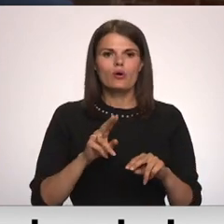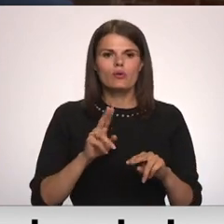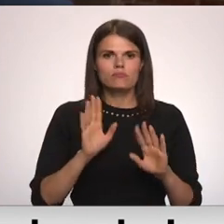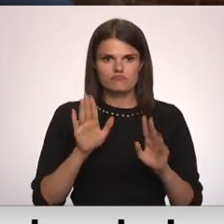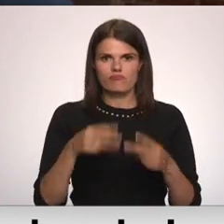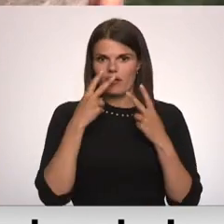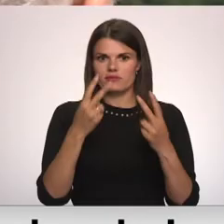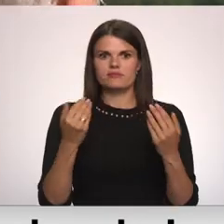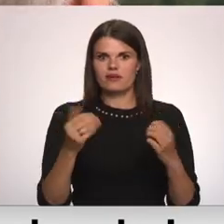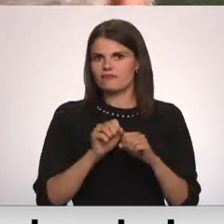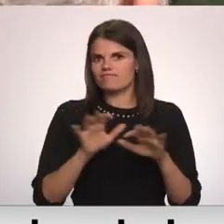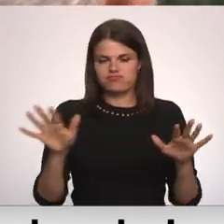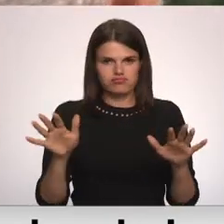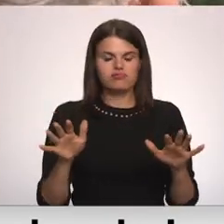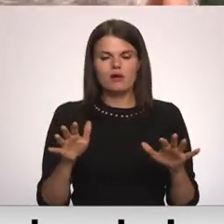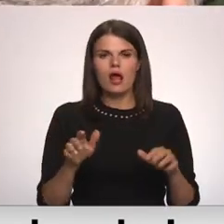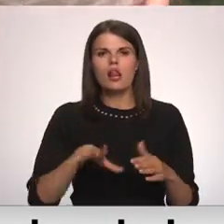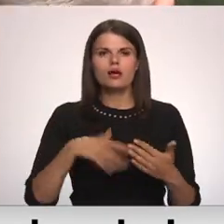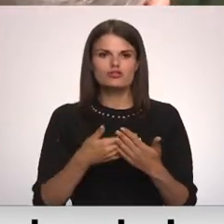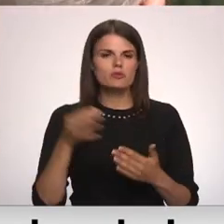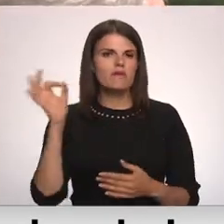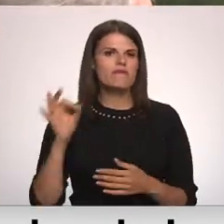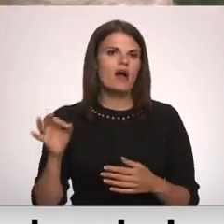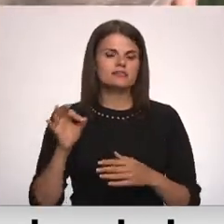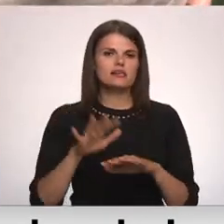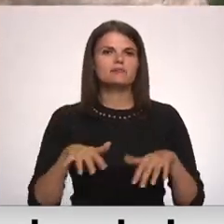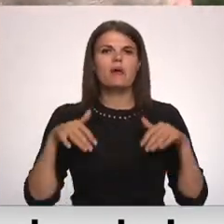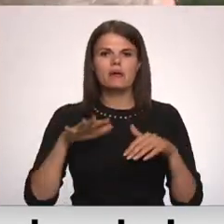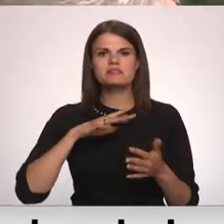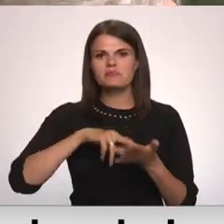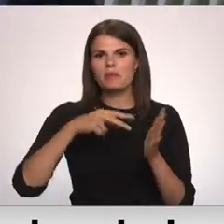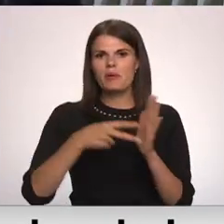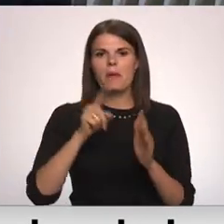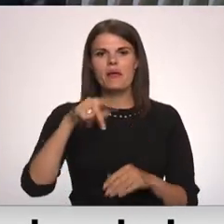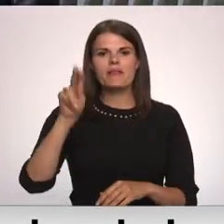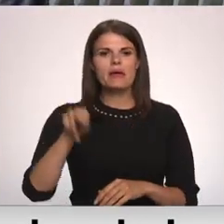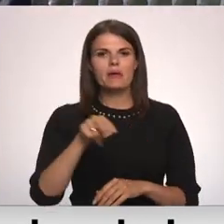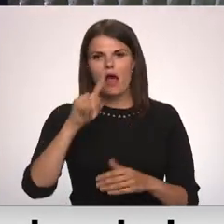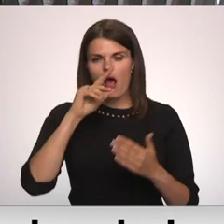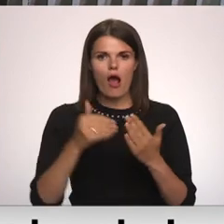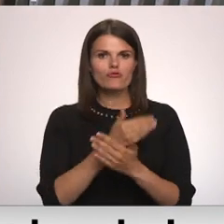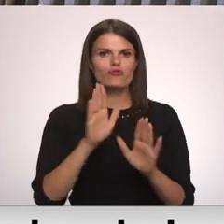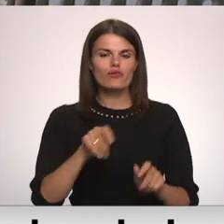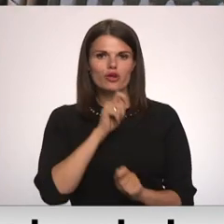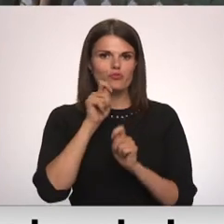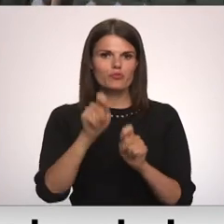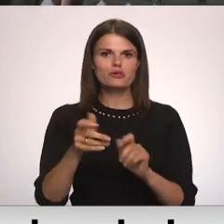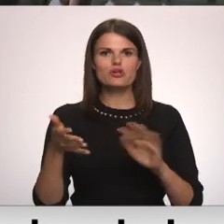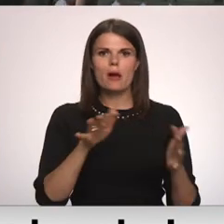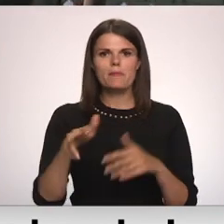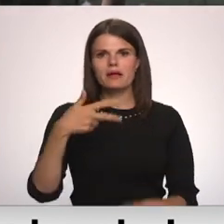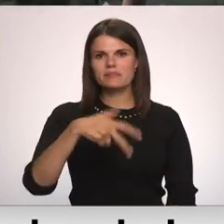masveidīgi, var teikt, notiek. Ja. Līdz šim Vācijas parlaments bija plānojis, ka Pētera baznīcas atjaunošanai varētu piešķirt ap